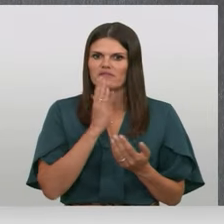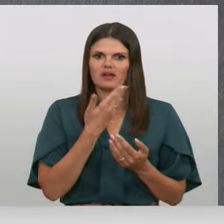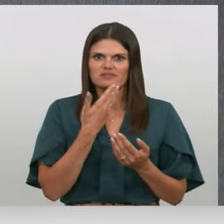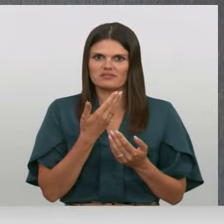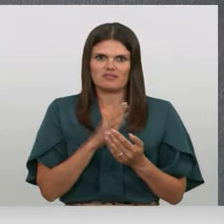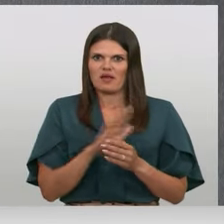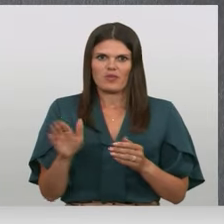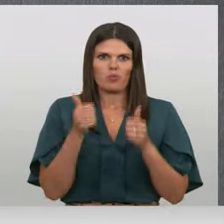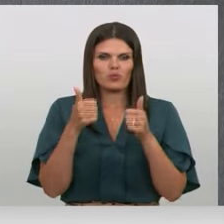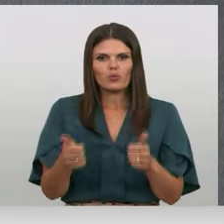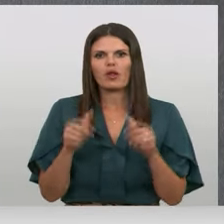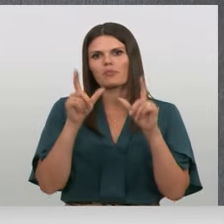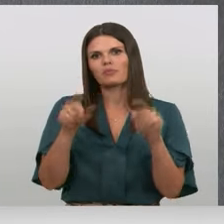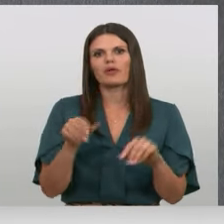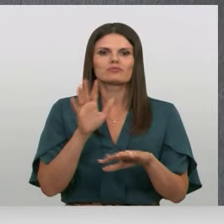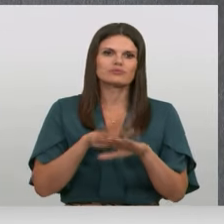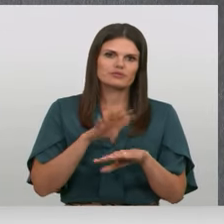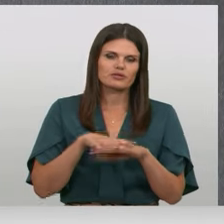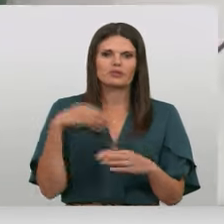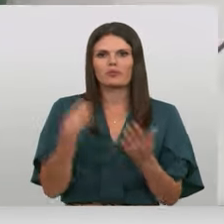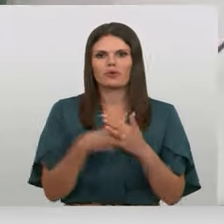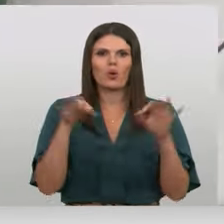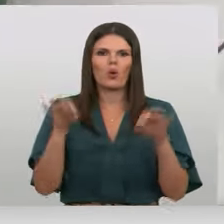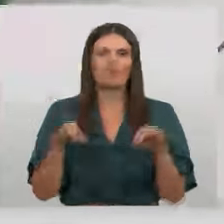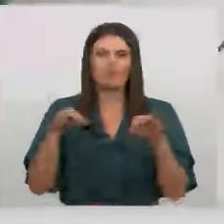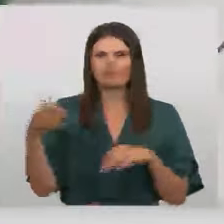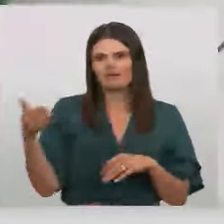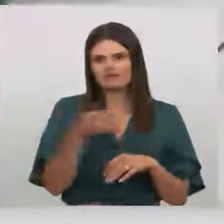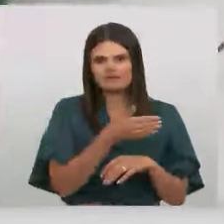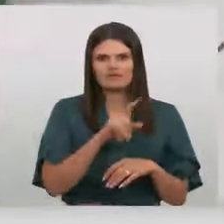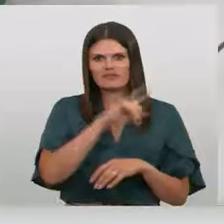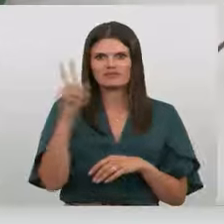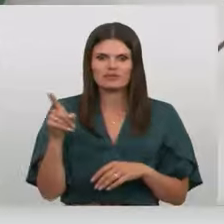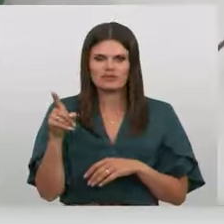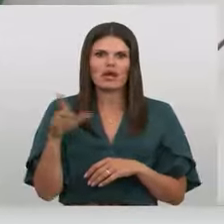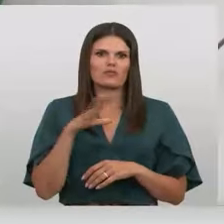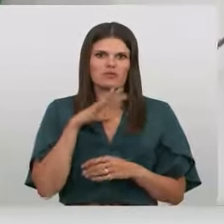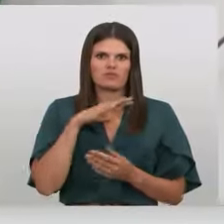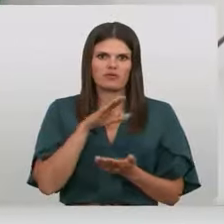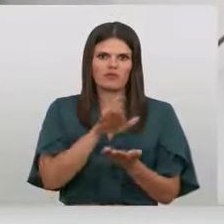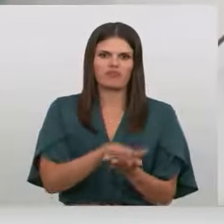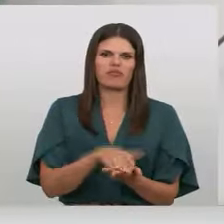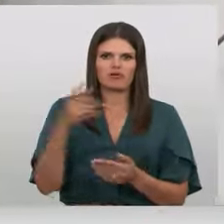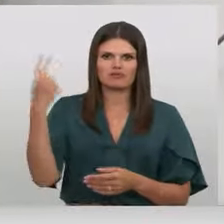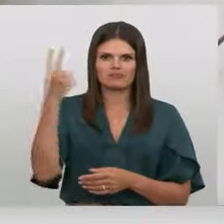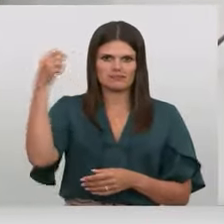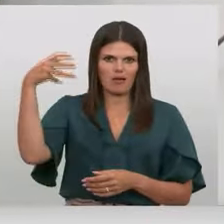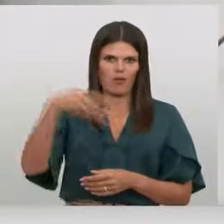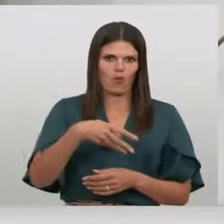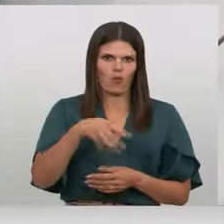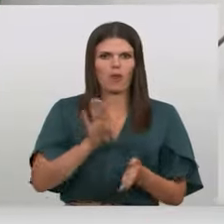labais stils doties kaut kādu tirdziņu, pirkt kūpinātas zivis, jo viņas visu dienu stāvējuši ar saulē un